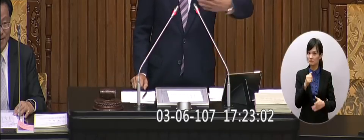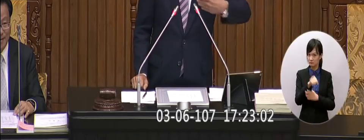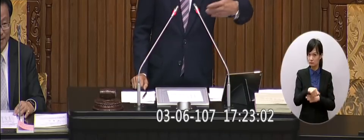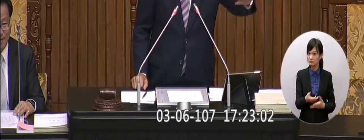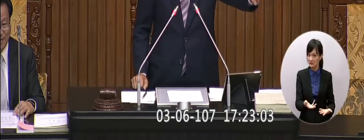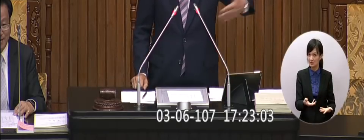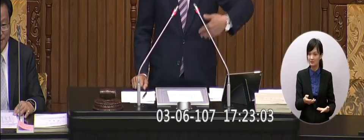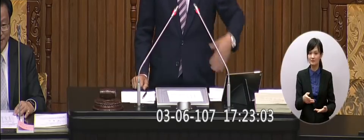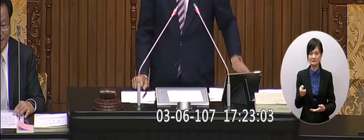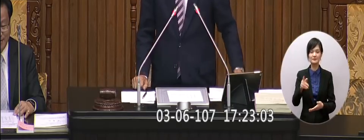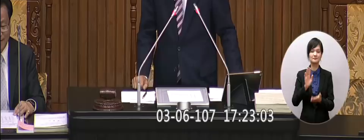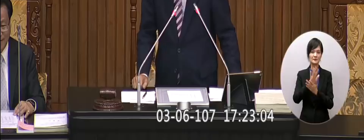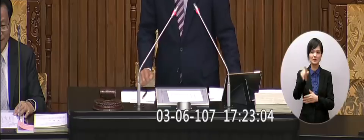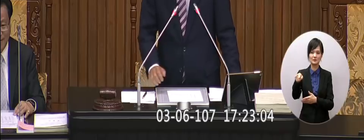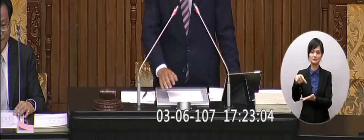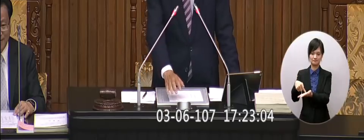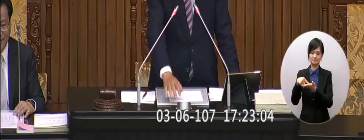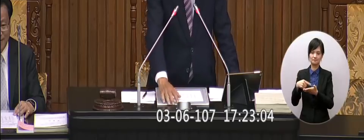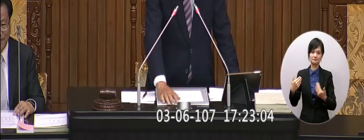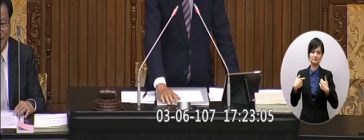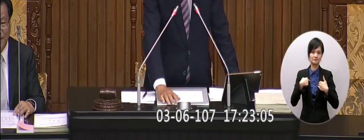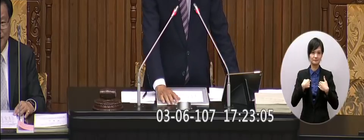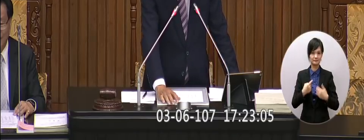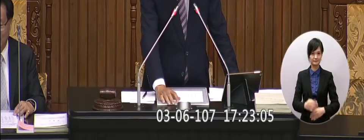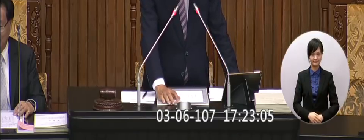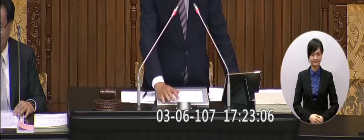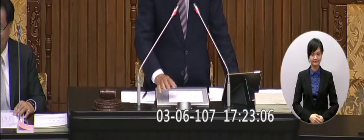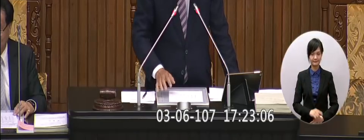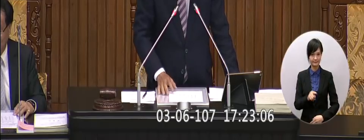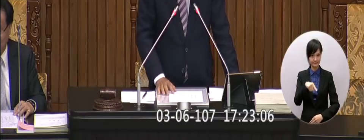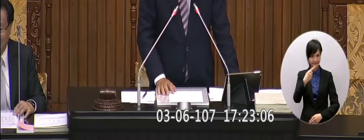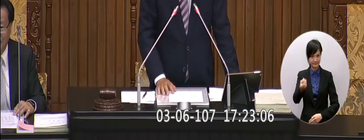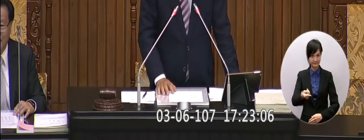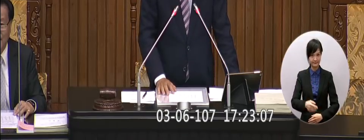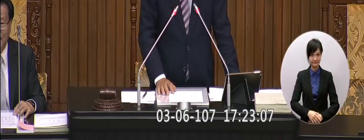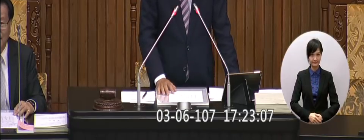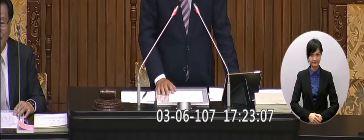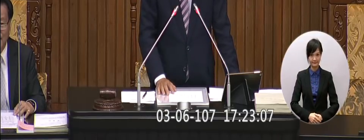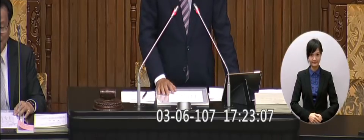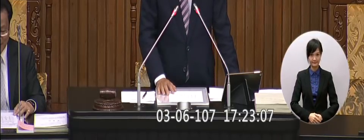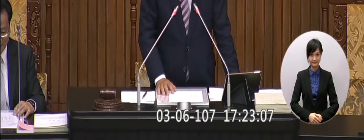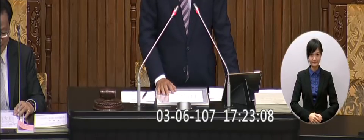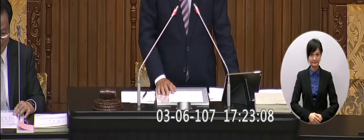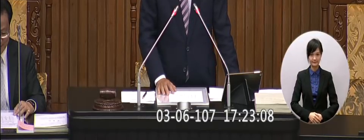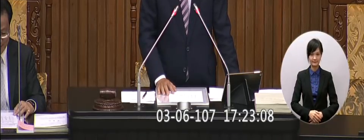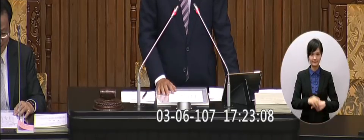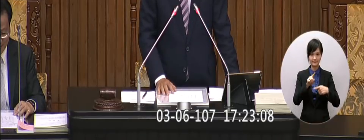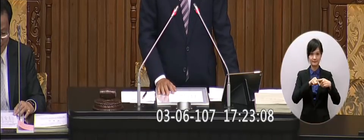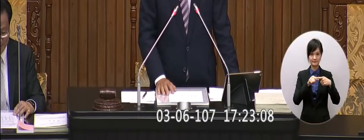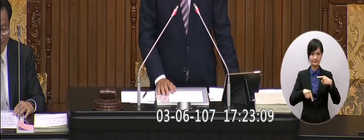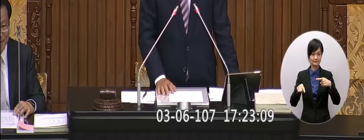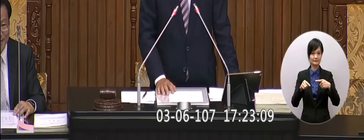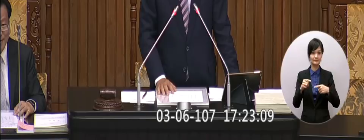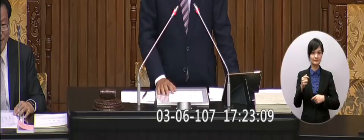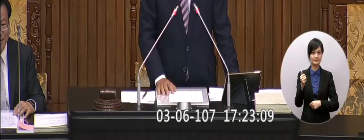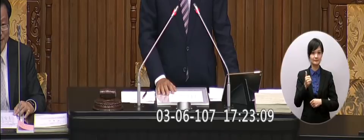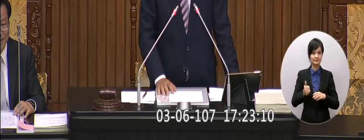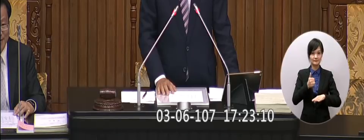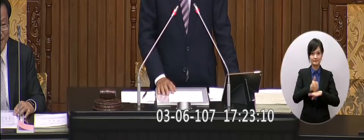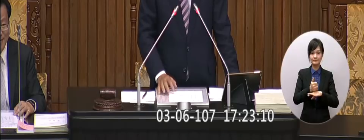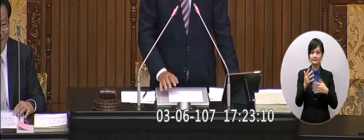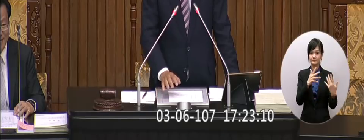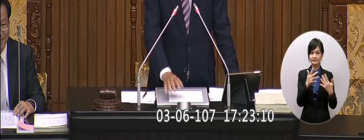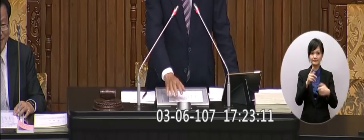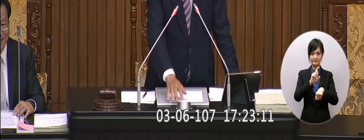来澄清，我哈，说好，我们下一位请 Glass 由大卡啊、哦、咨询，询答时